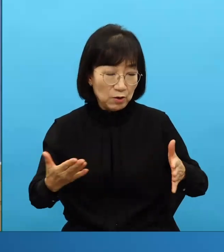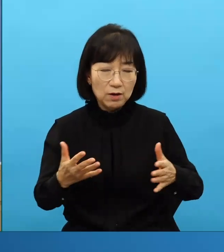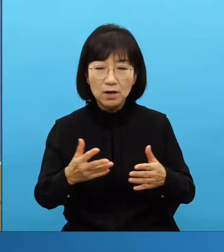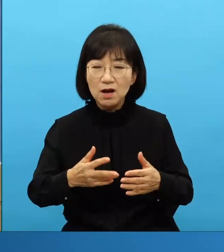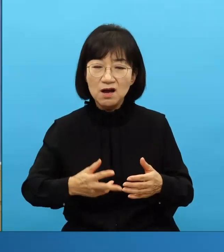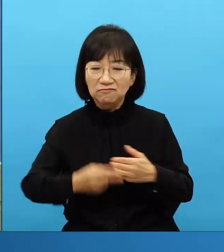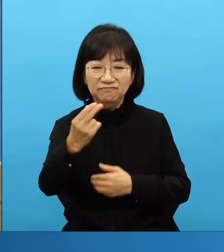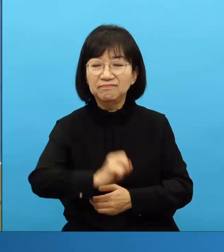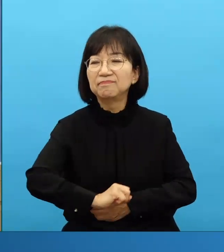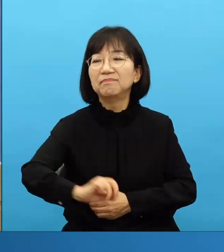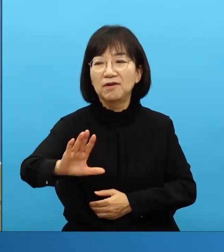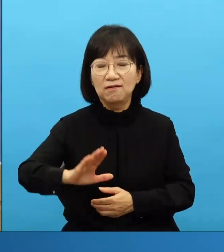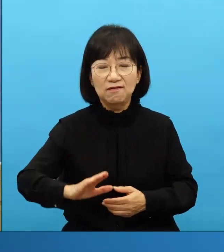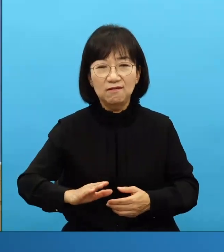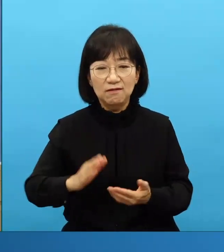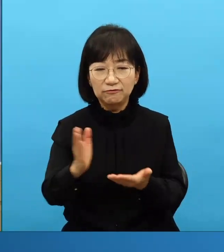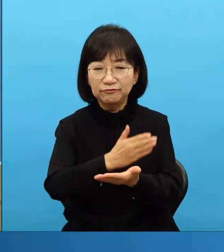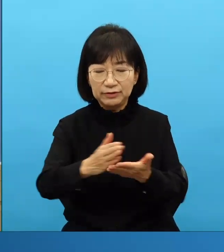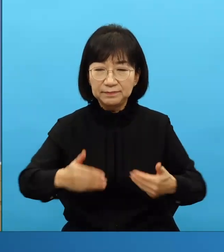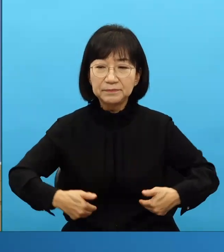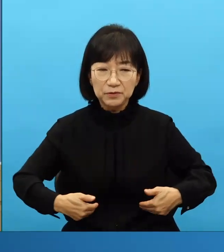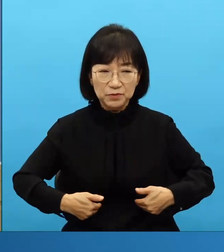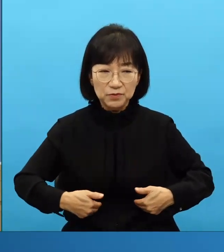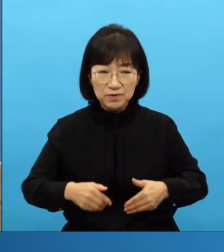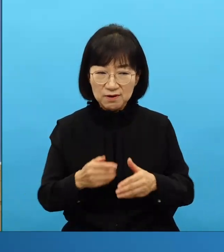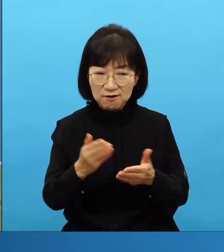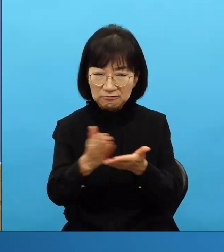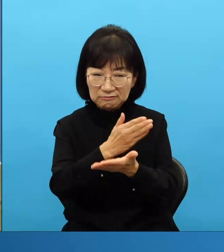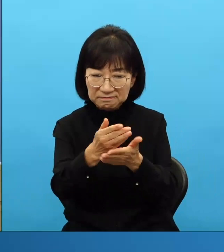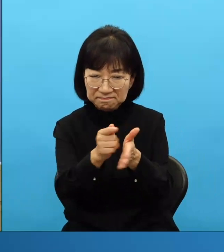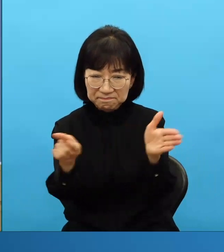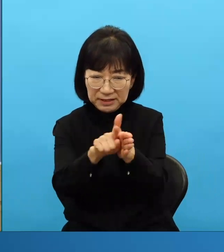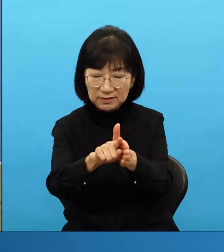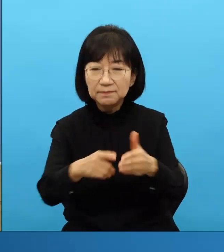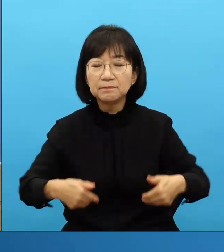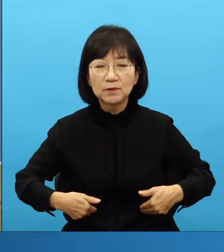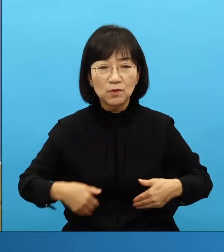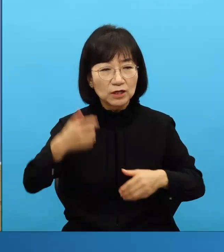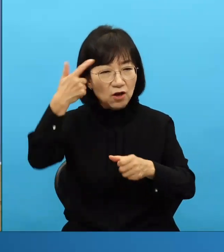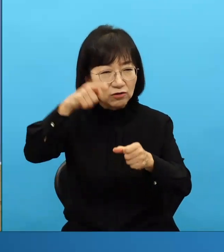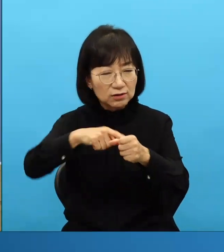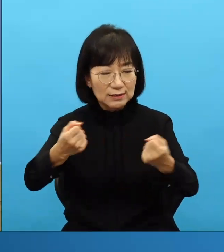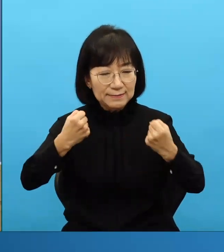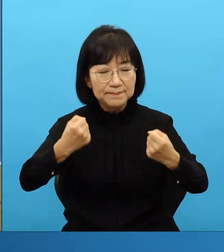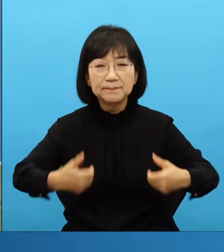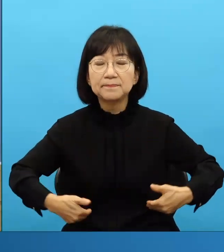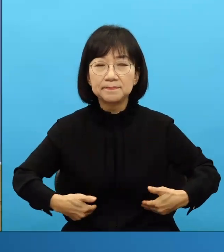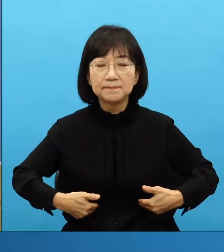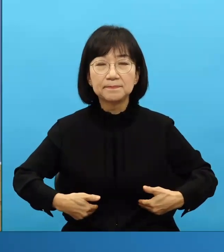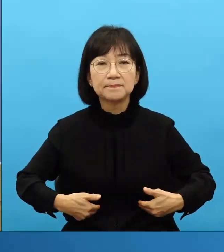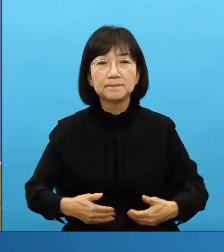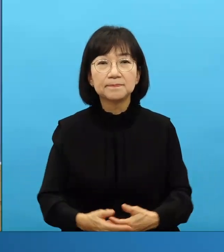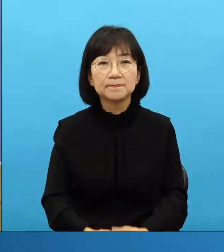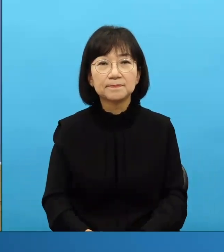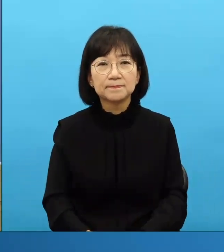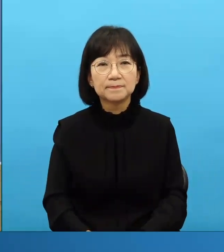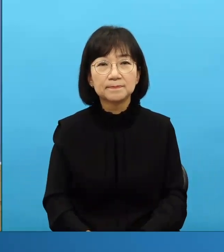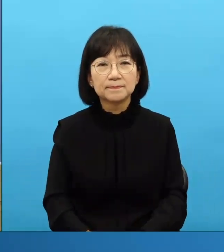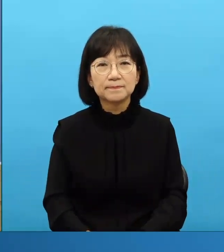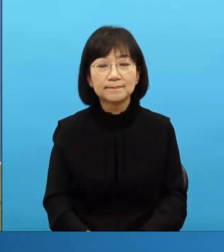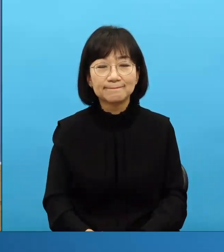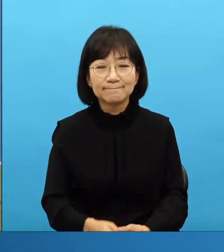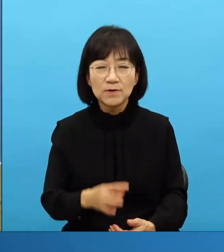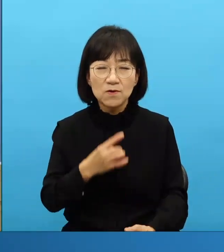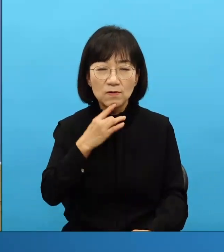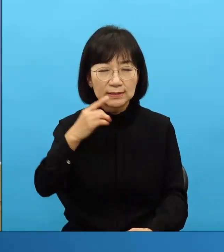reject every kind of evil. 그 믿음이 필요한 거예요. And you need to have that faith. to 그 do 영적인 so. 힘이 필요한 You 거예요. need to have the spiritual strength to do 그래서 this. 오직 지혜 충만,